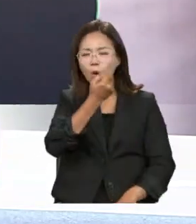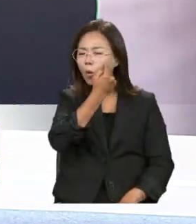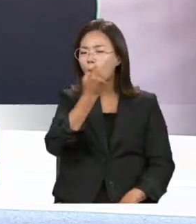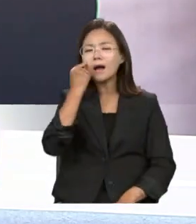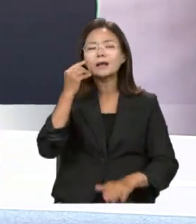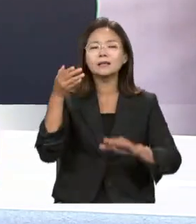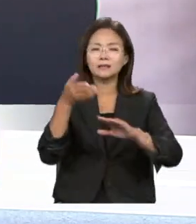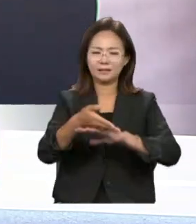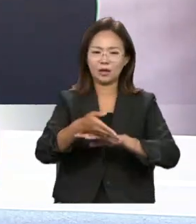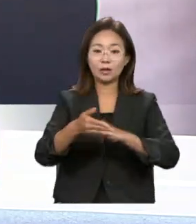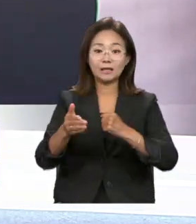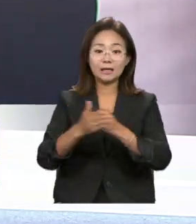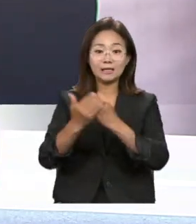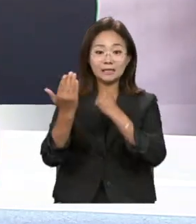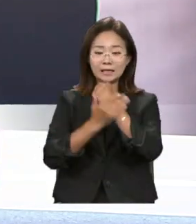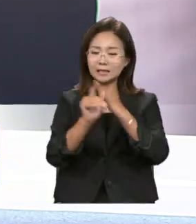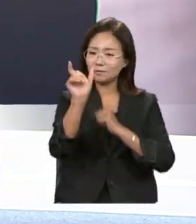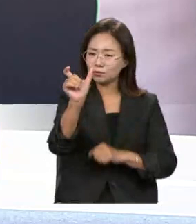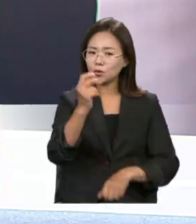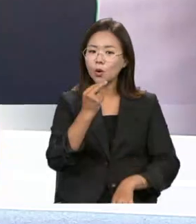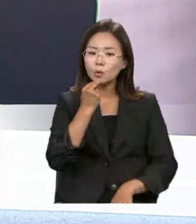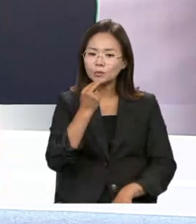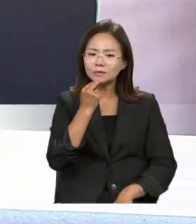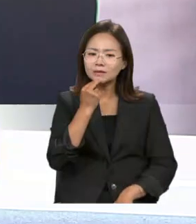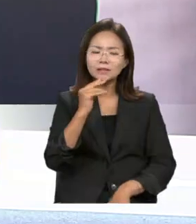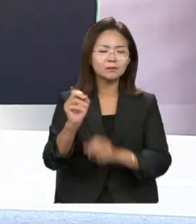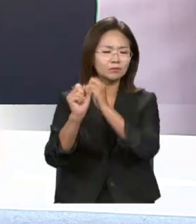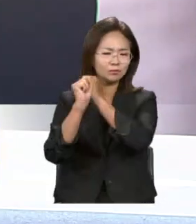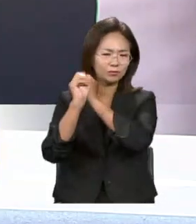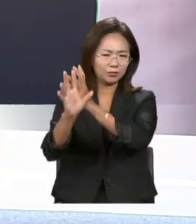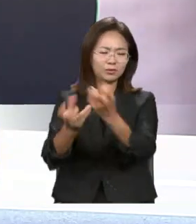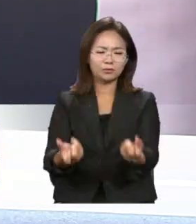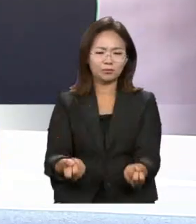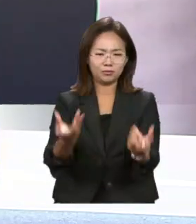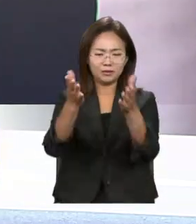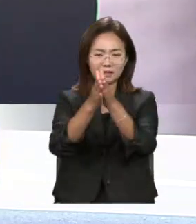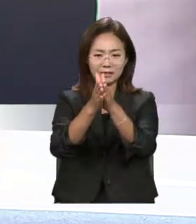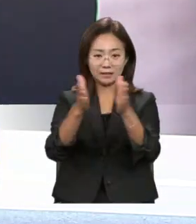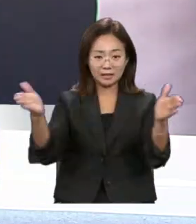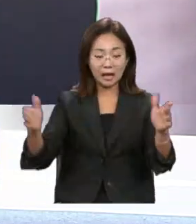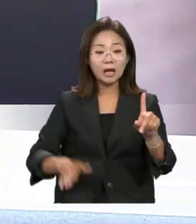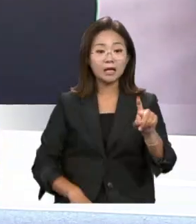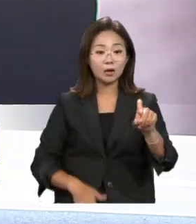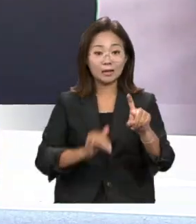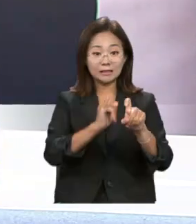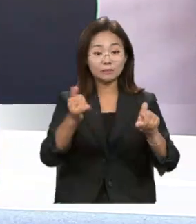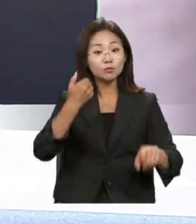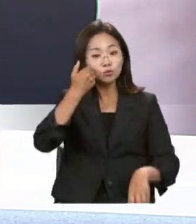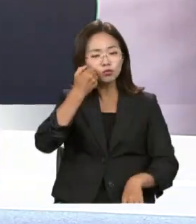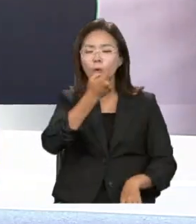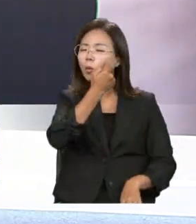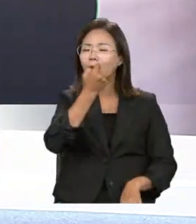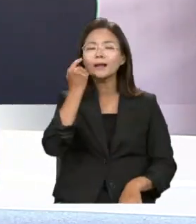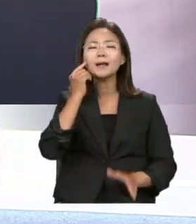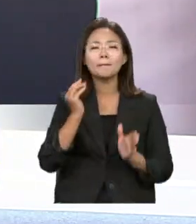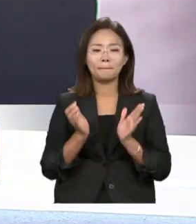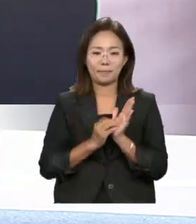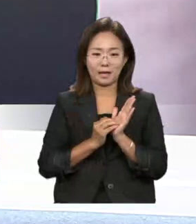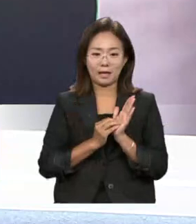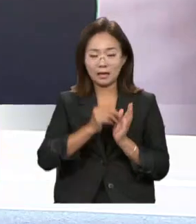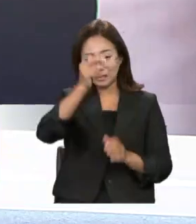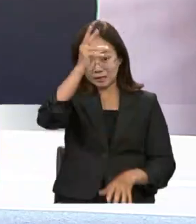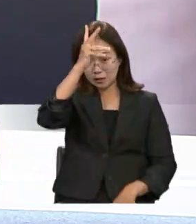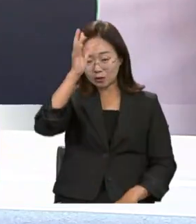늦어지면서 영정사진도 없이 분향소가 마련됐는데요. 11명의 신원이 추가로 확인됐습니다.